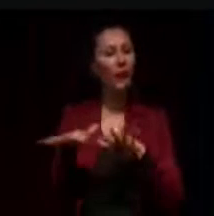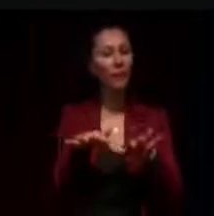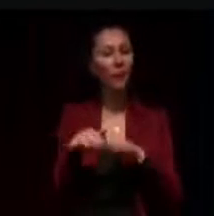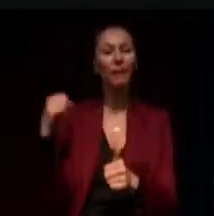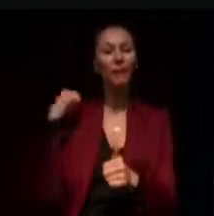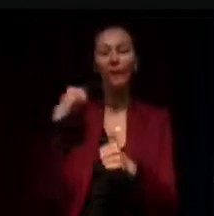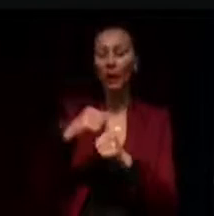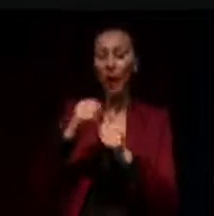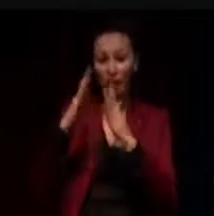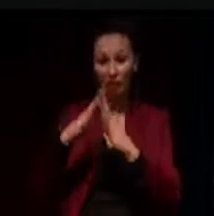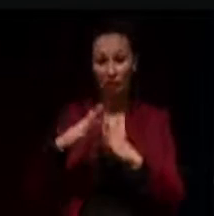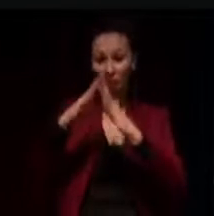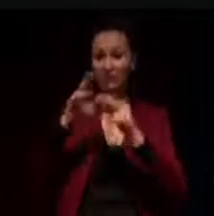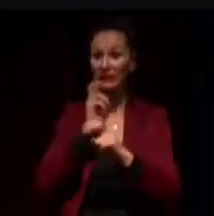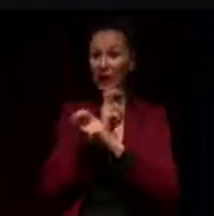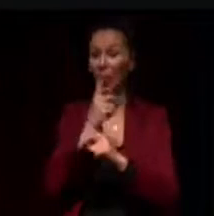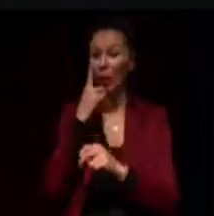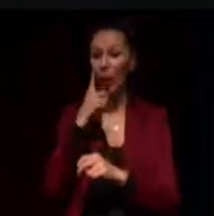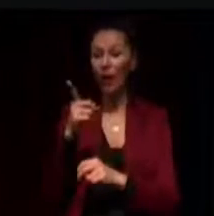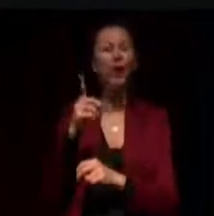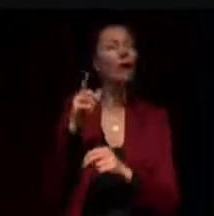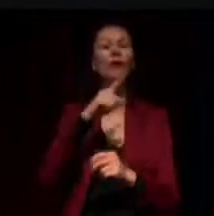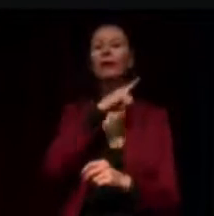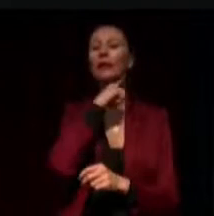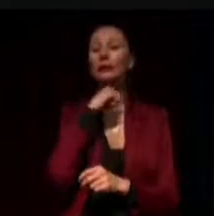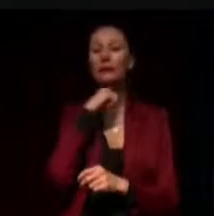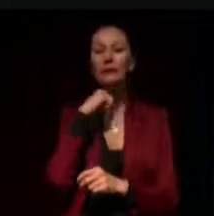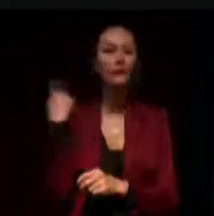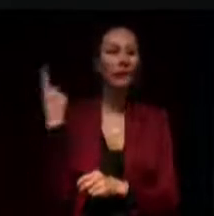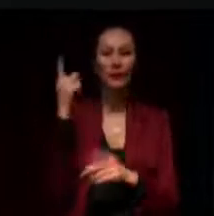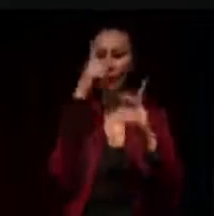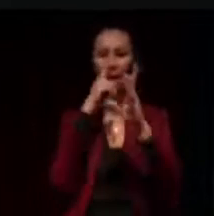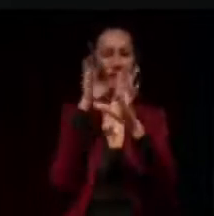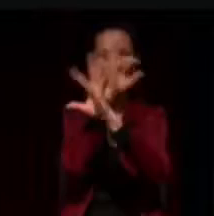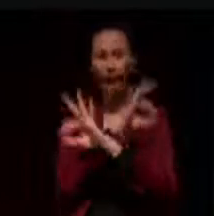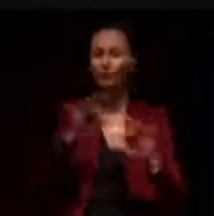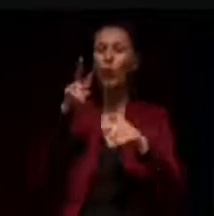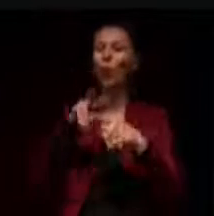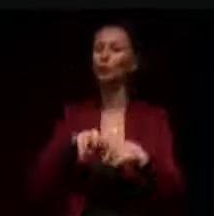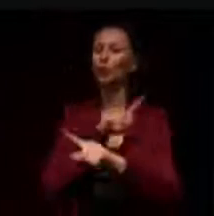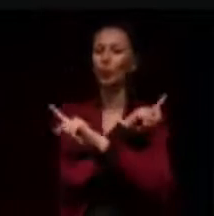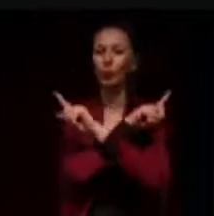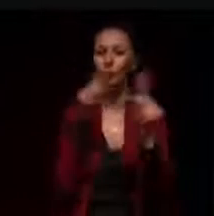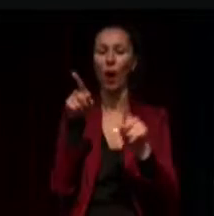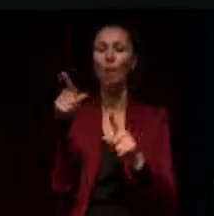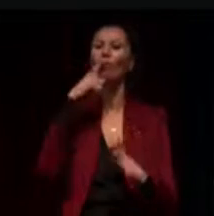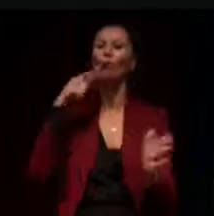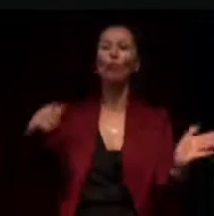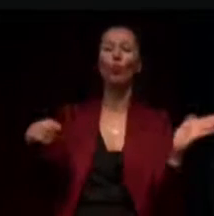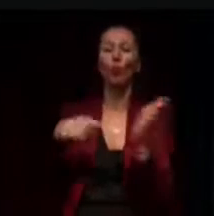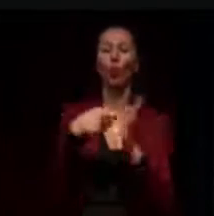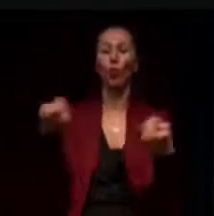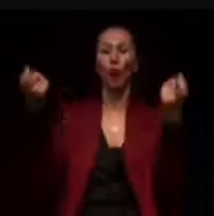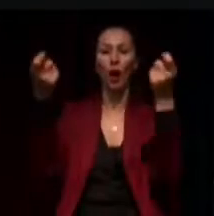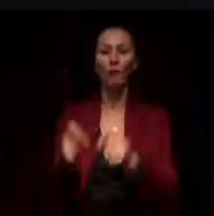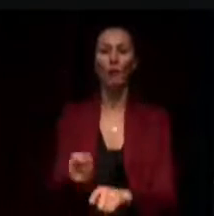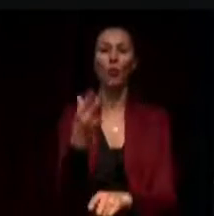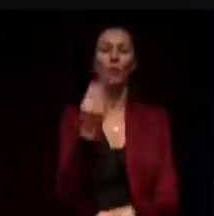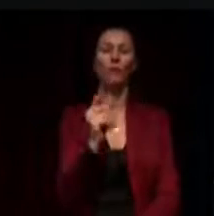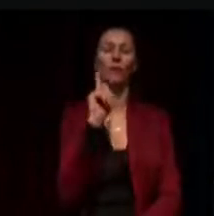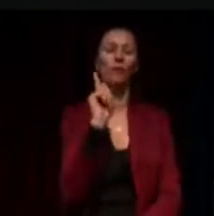yine yıkılabilme olasılığı olan binalara kesinlikle kimseyi oturtmamak, yani bu binayı mühürlemek, kapatmak